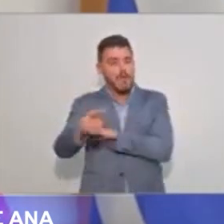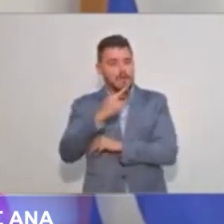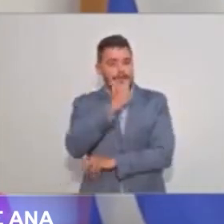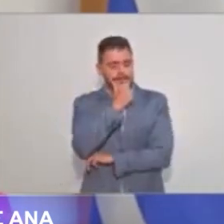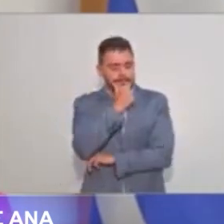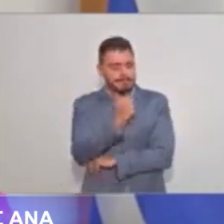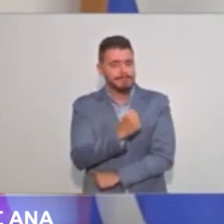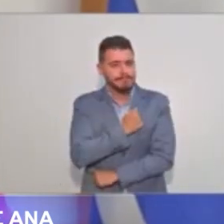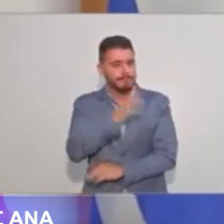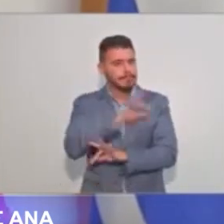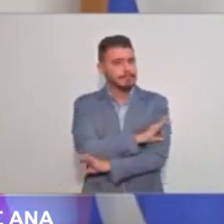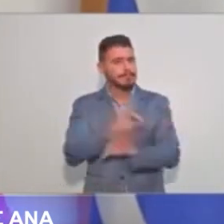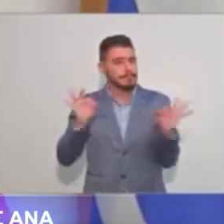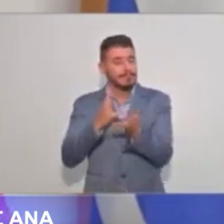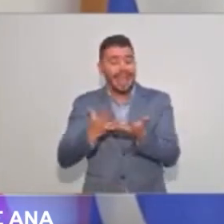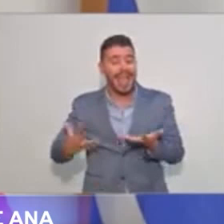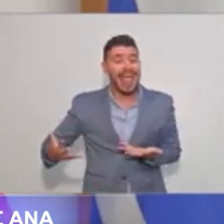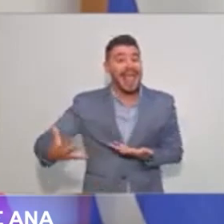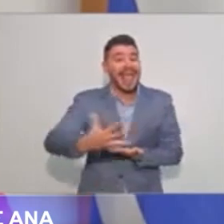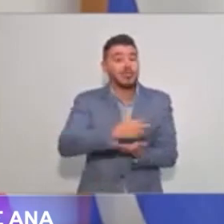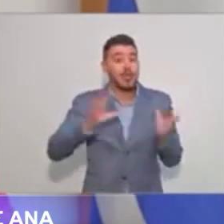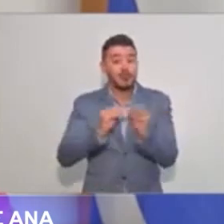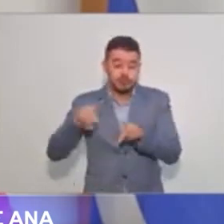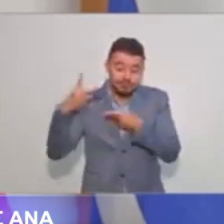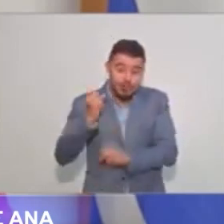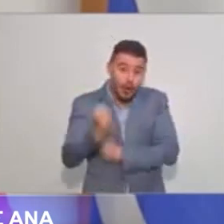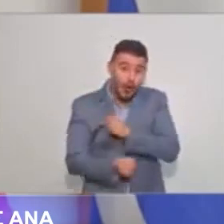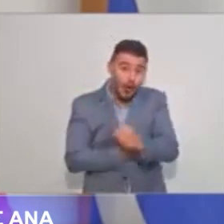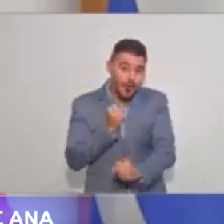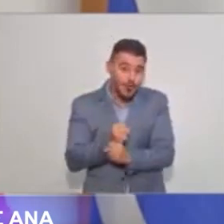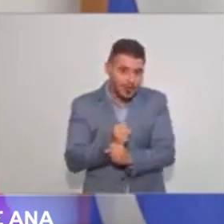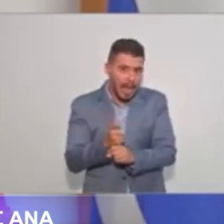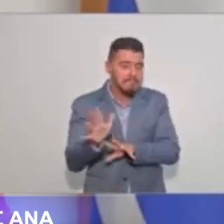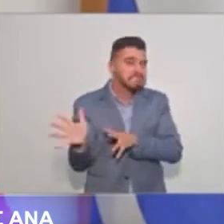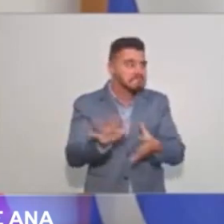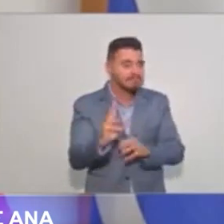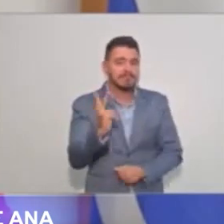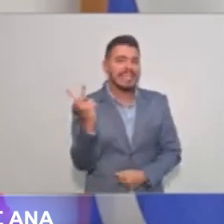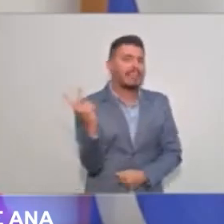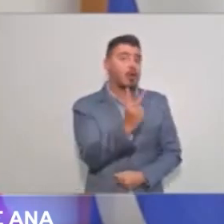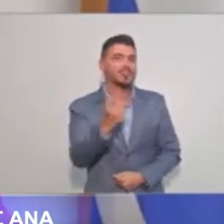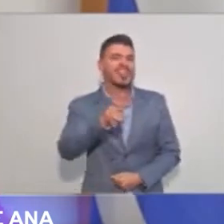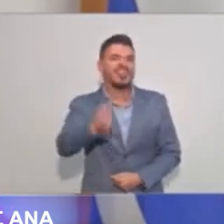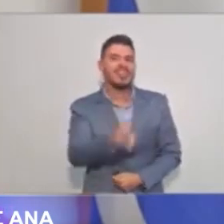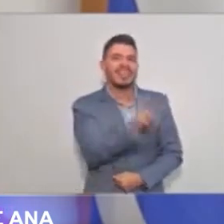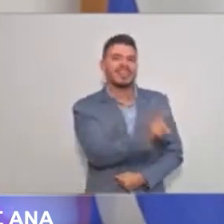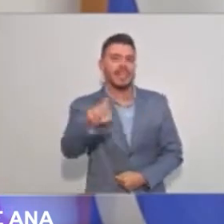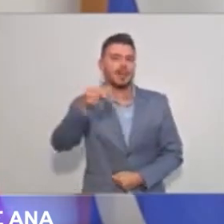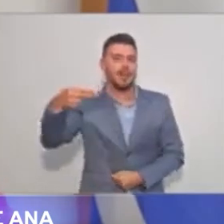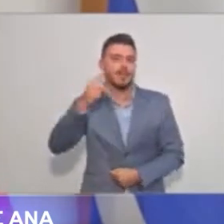θα φτάσουμε σε έσοδα για το 2024 ακόμα και τα 22 δισεκατομμύρια